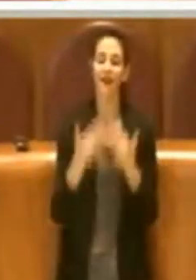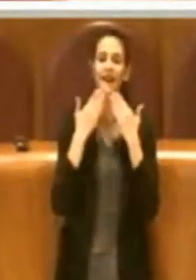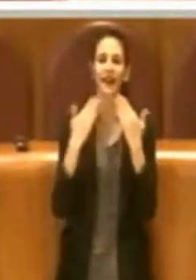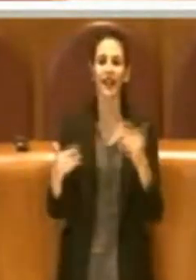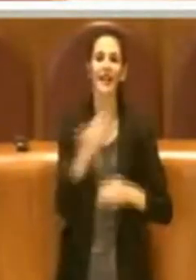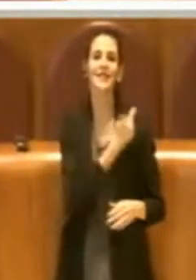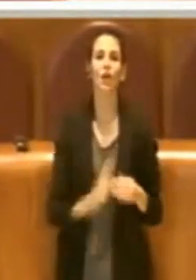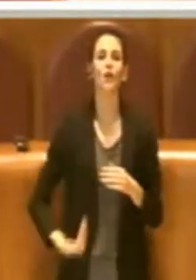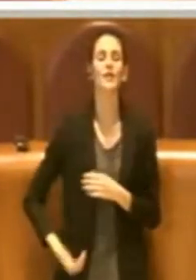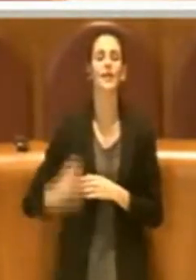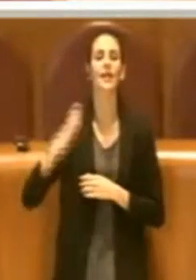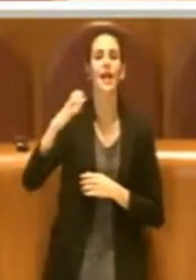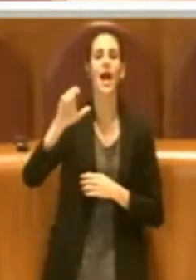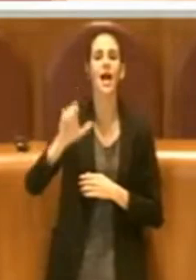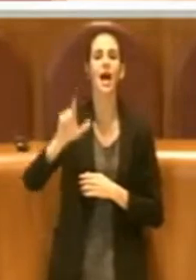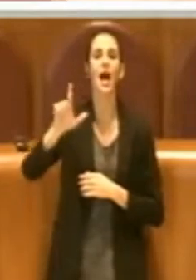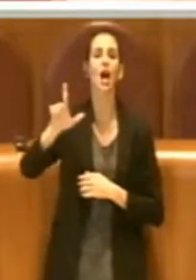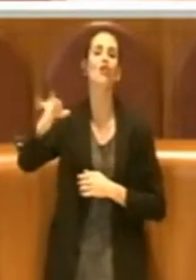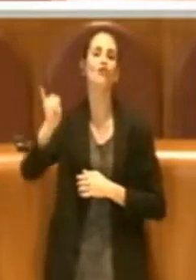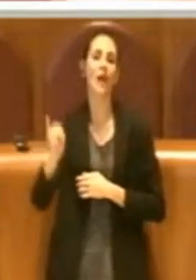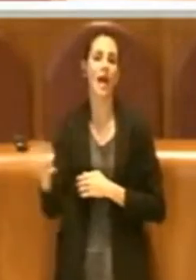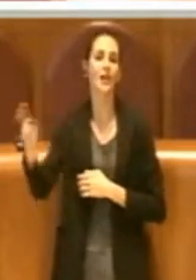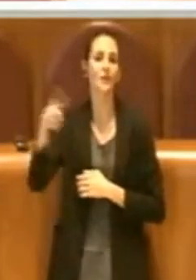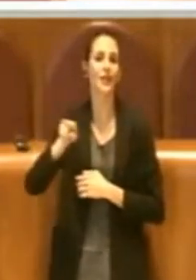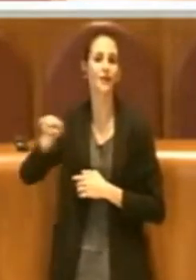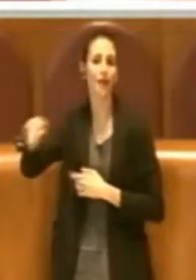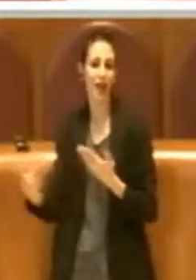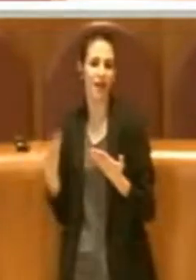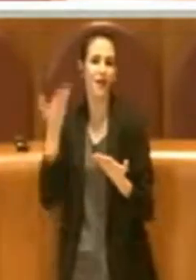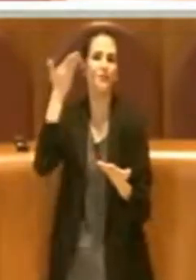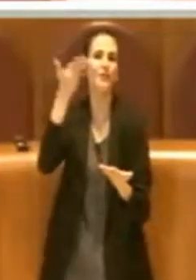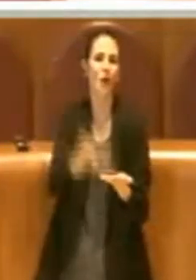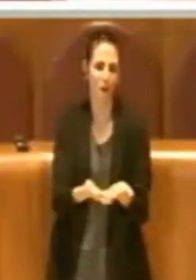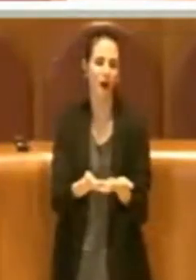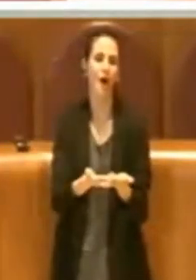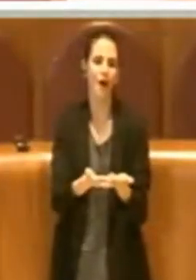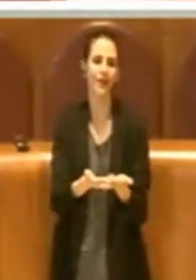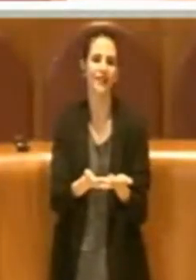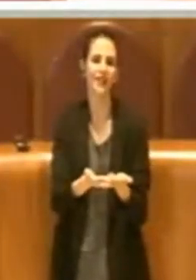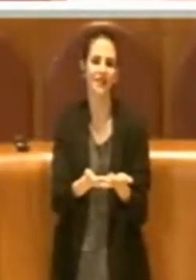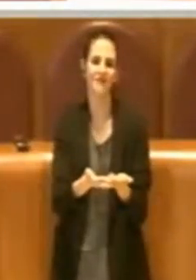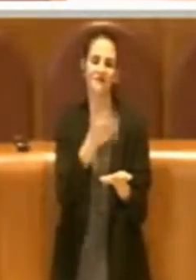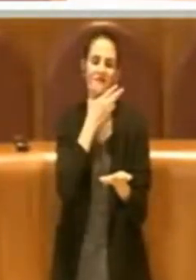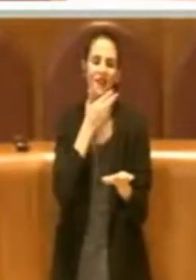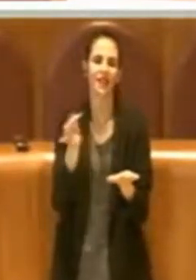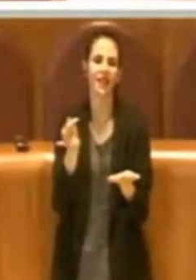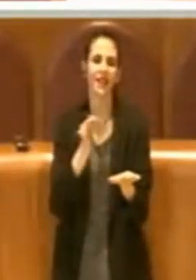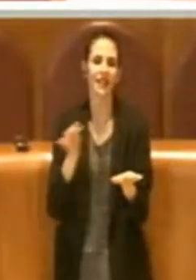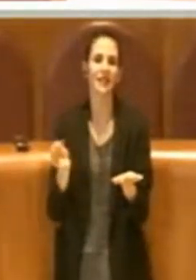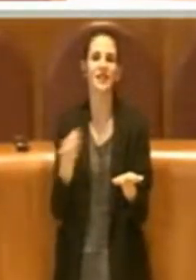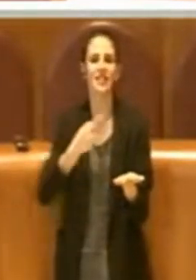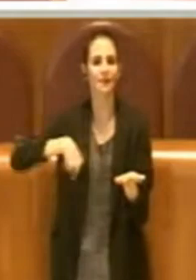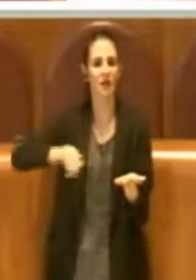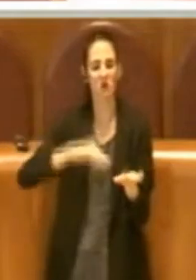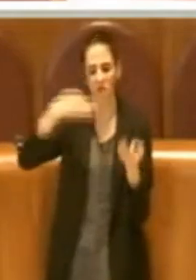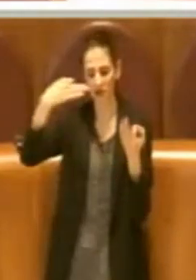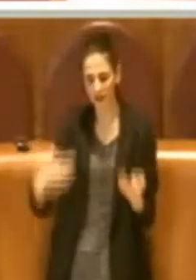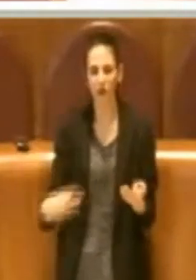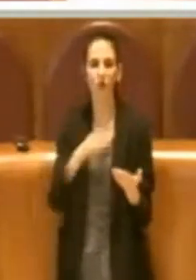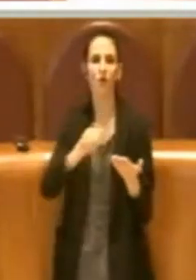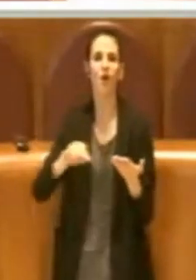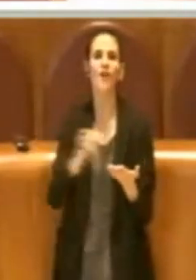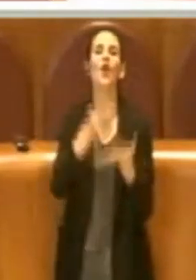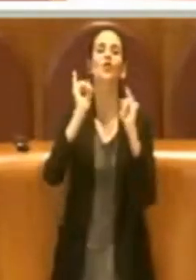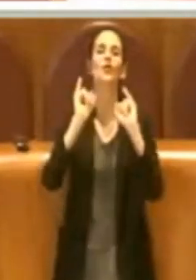consigliere Acelli per aver proposto questa mozione che sicuramente voteremo